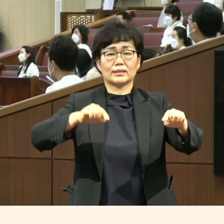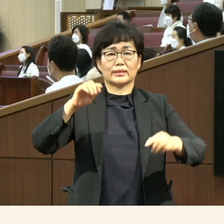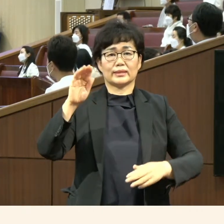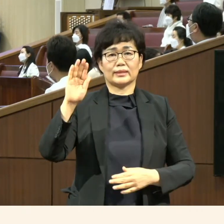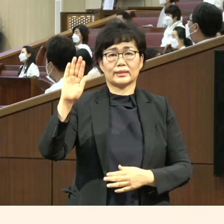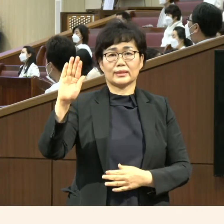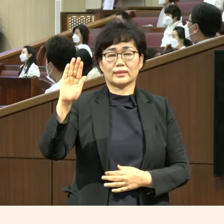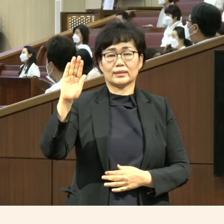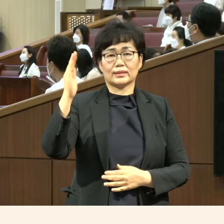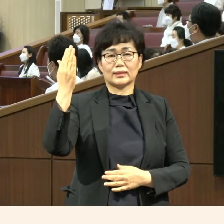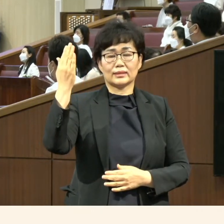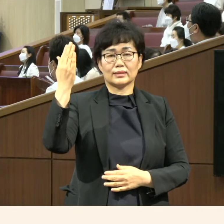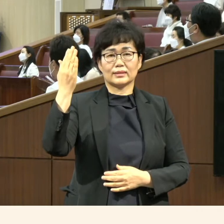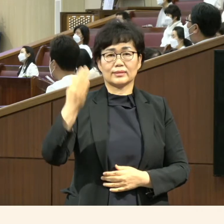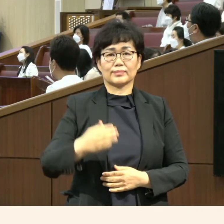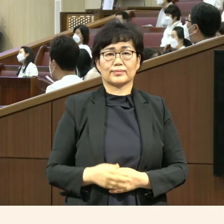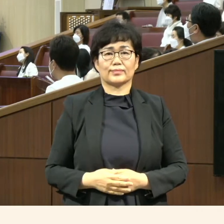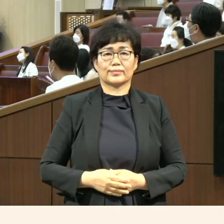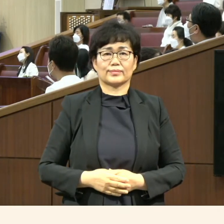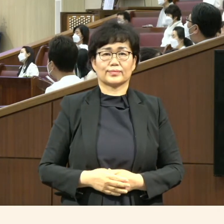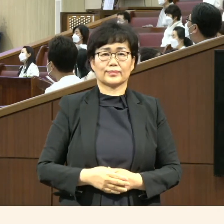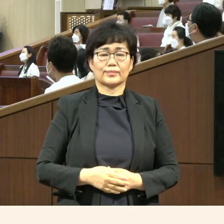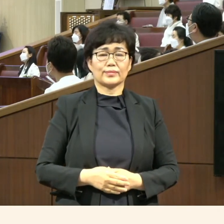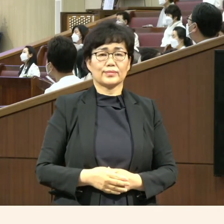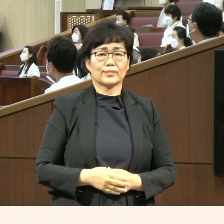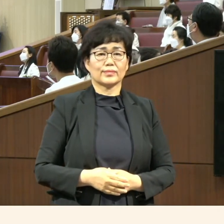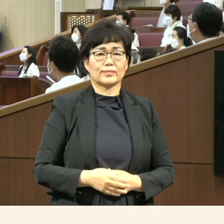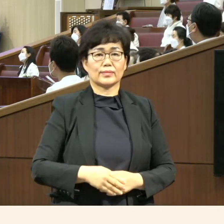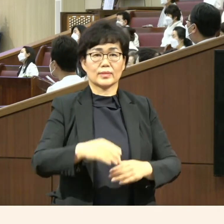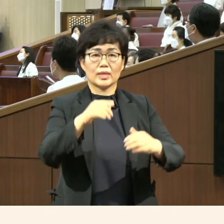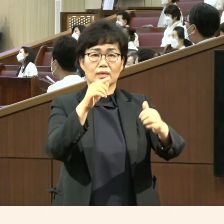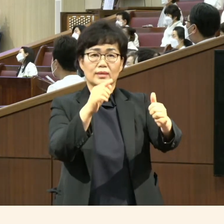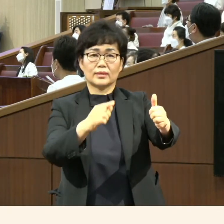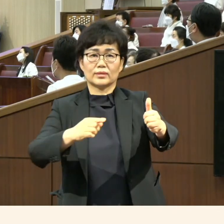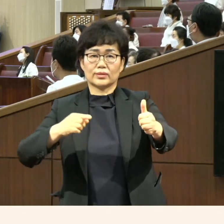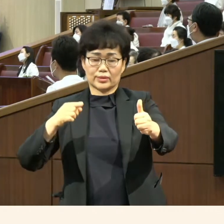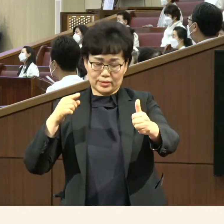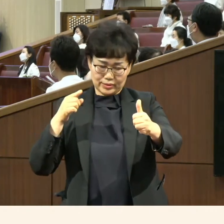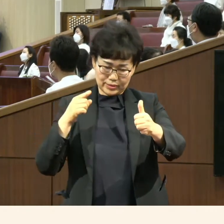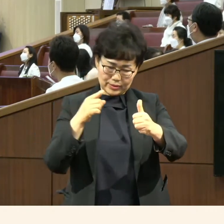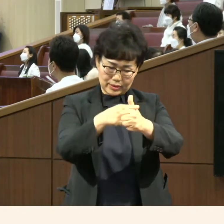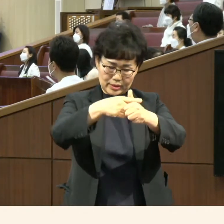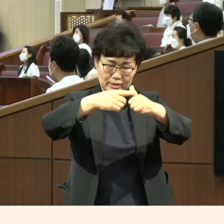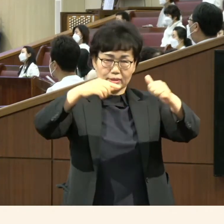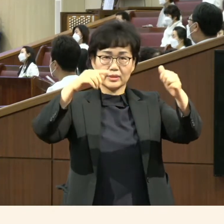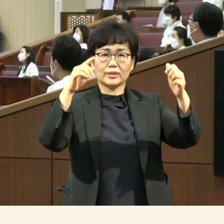우리도 주님을 선포하십시다. 죽임당하신 어린 양,